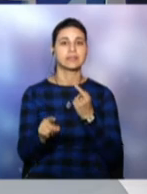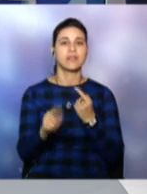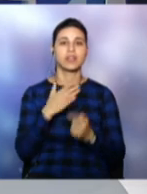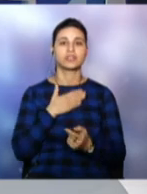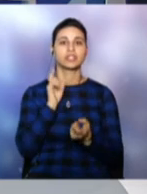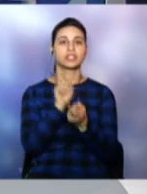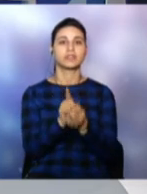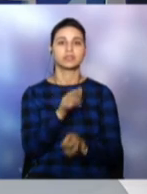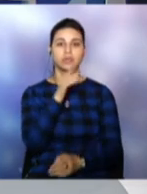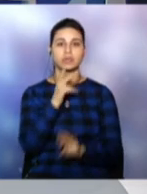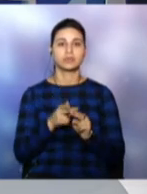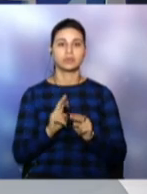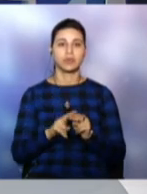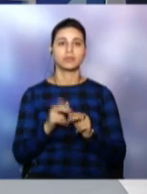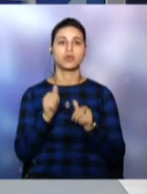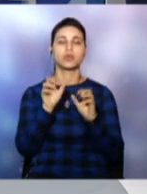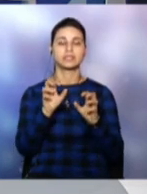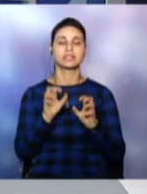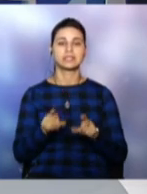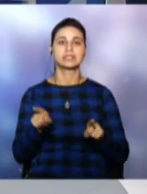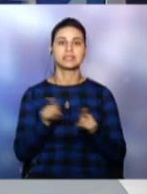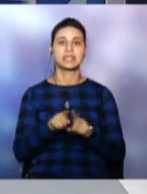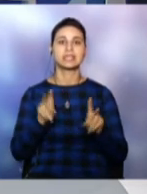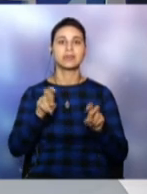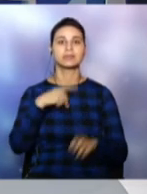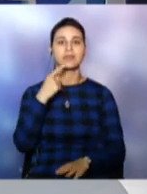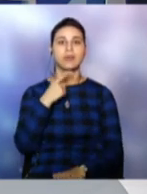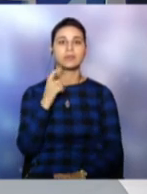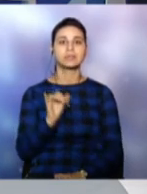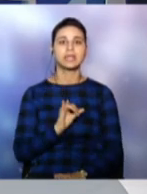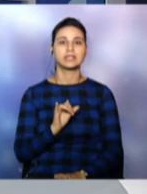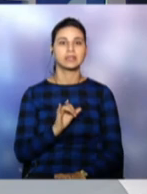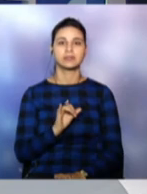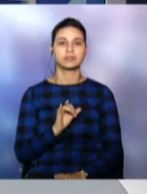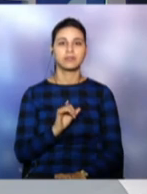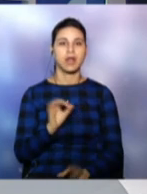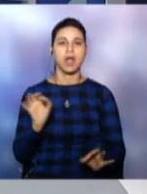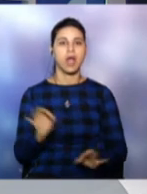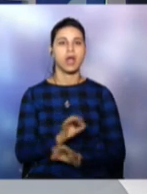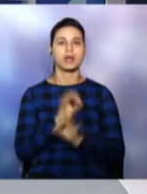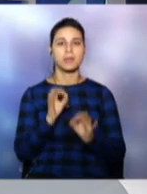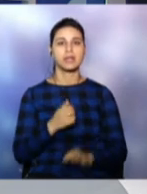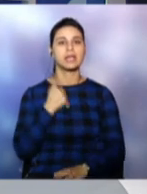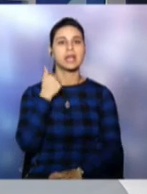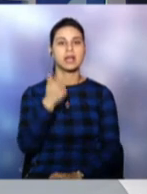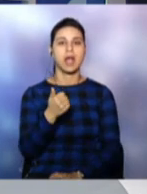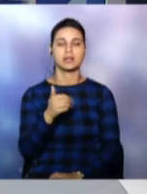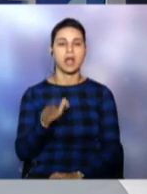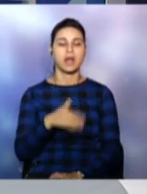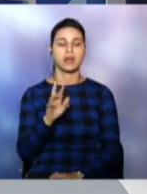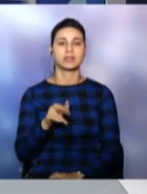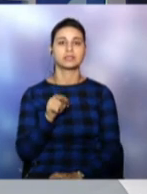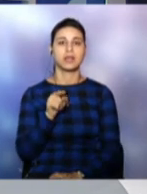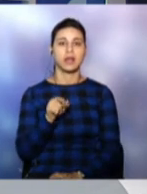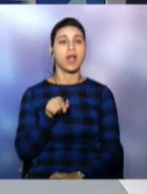ჩვენი შეხვედრებისგან, იმიტომ რომ როგორც წესი ისეთ თემებზე ვსაუბრობთ, სადაც არაფერი დადებითი არ არის ხოლმე და